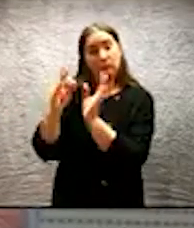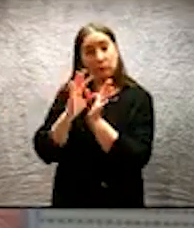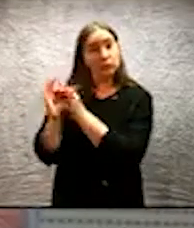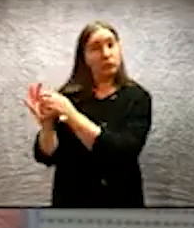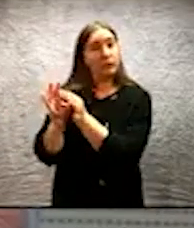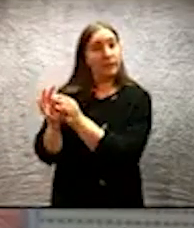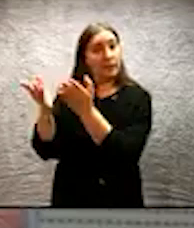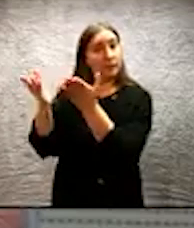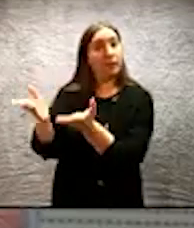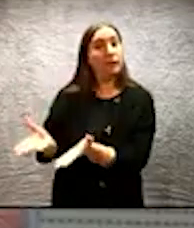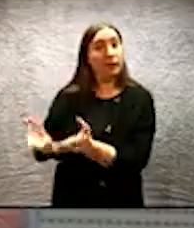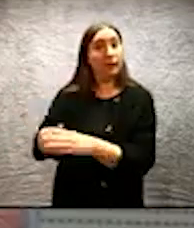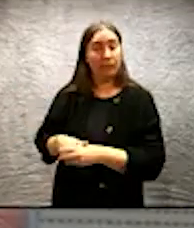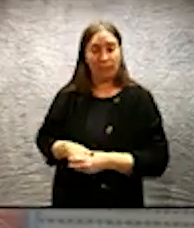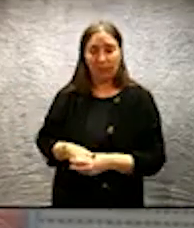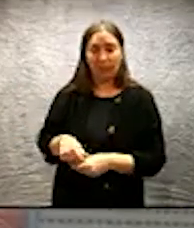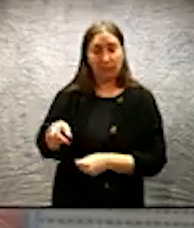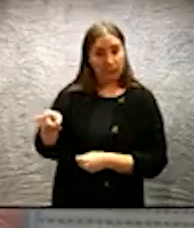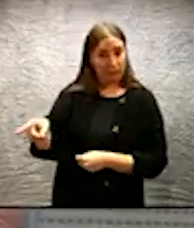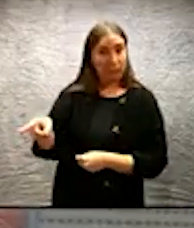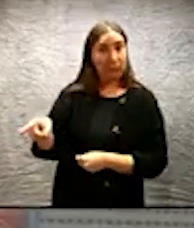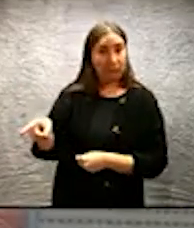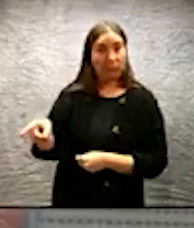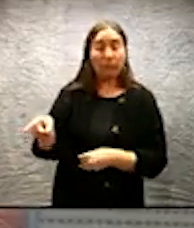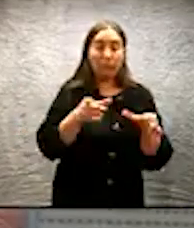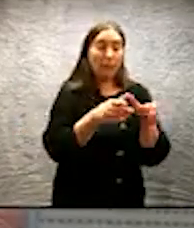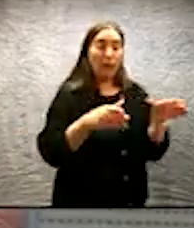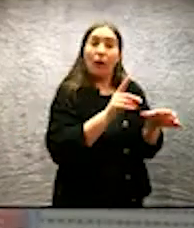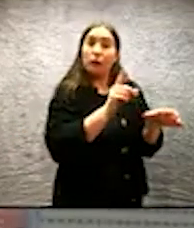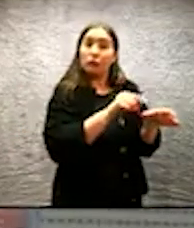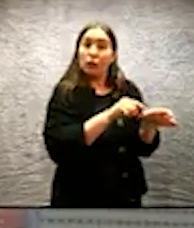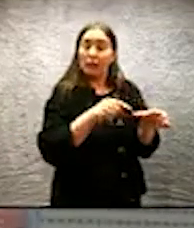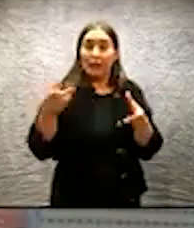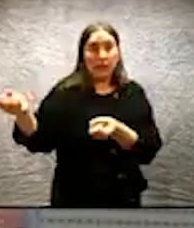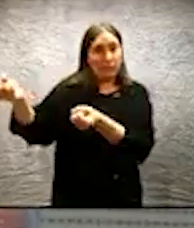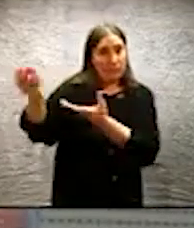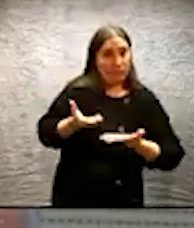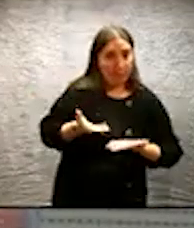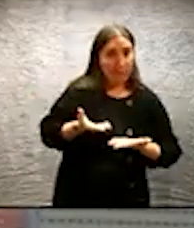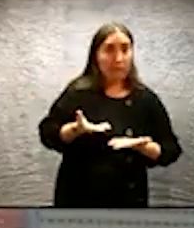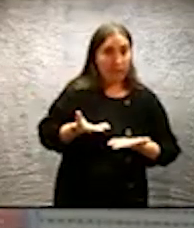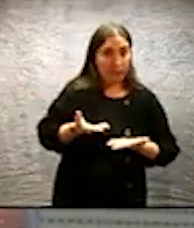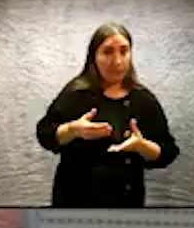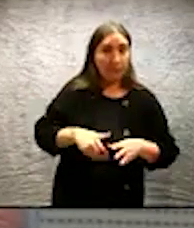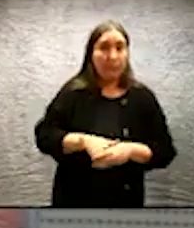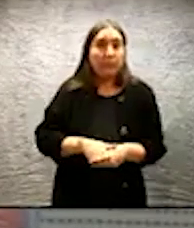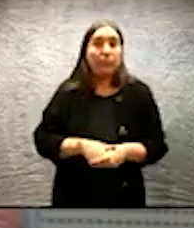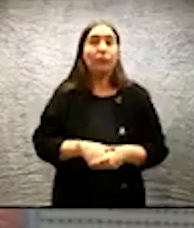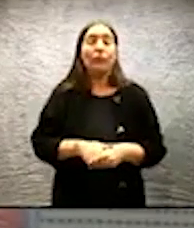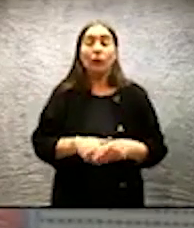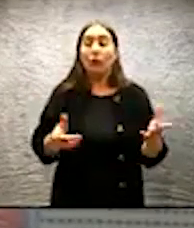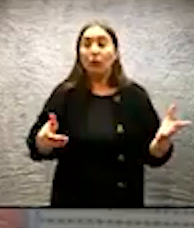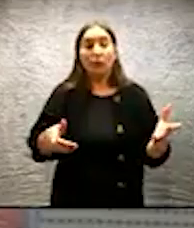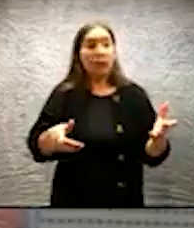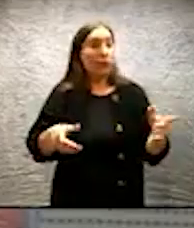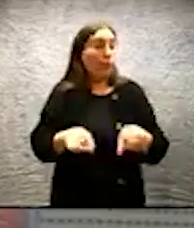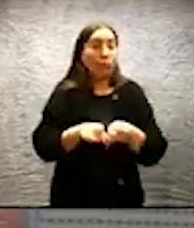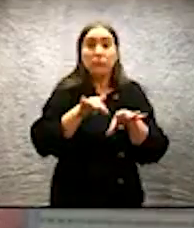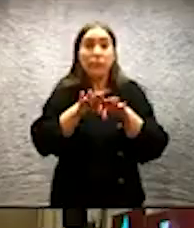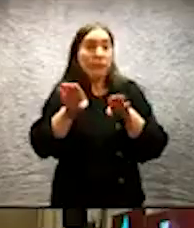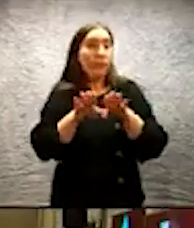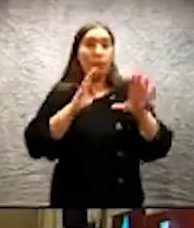solidaire. Elle va donc nous fournir les cendriers, elle va apporter les supports pour la communication